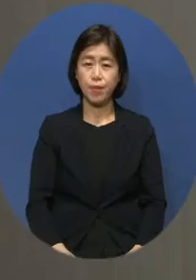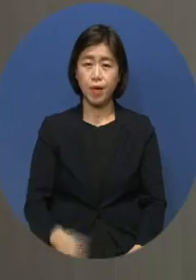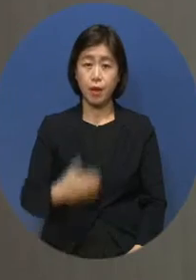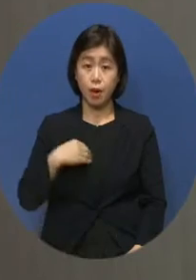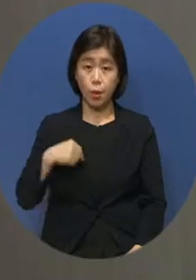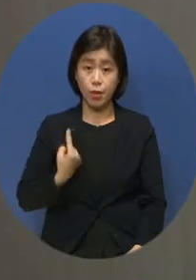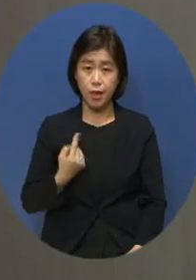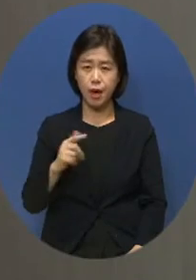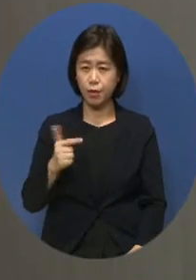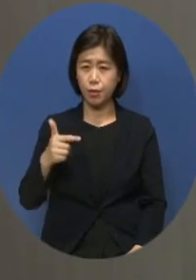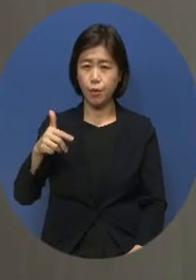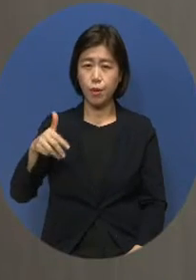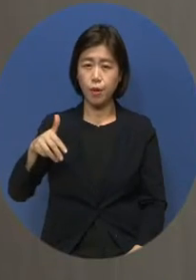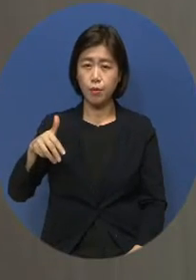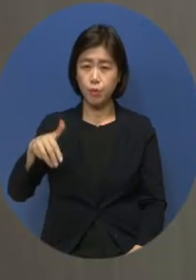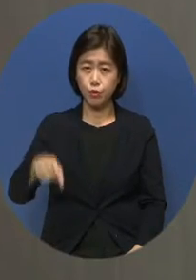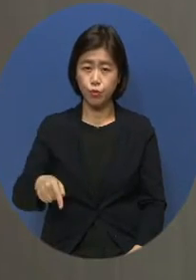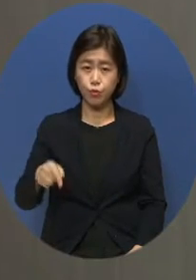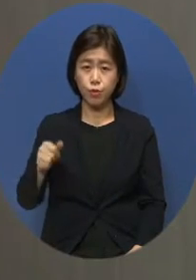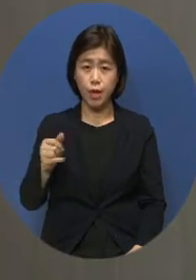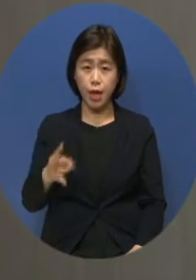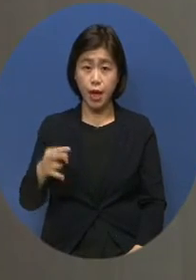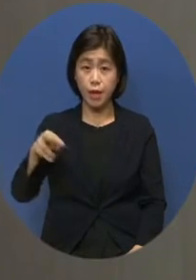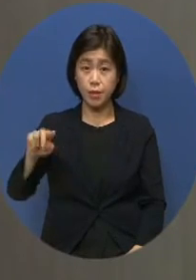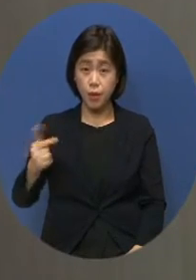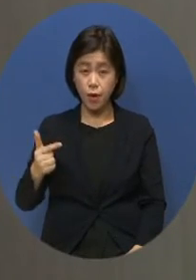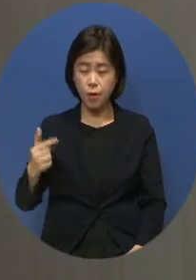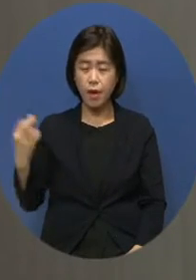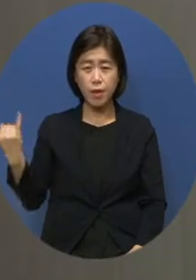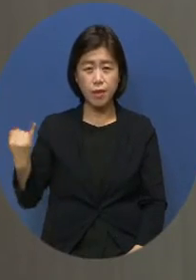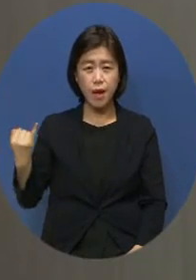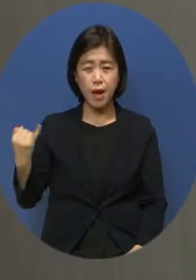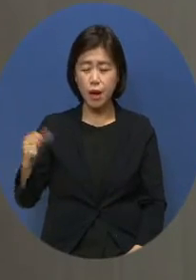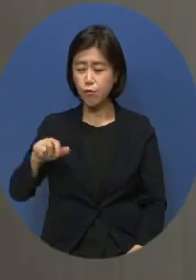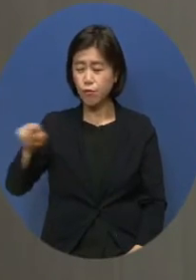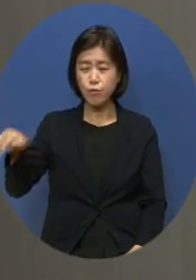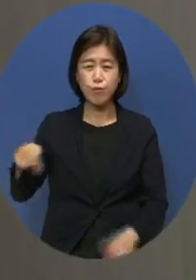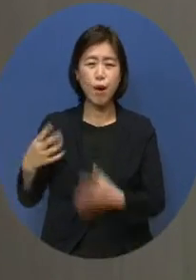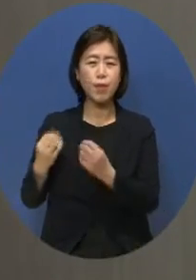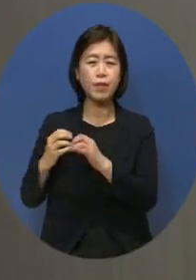최선 의원님이나 이런 분들도 노력을 많이 하셨는데 지속적으로